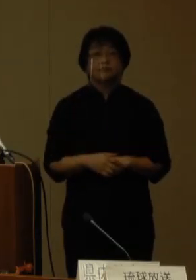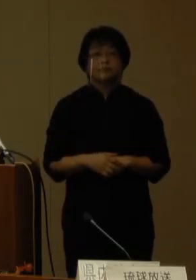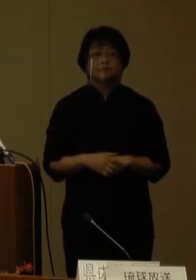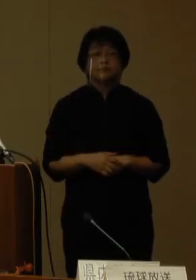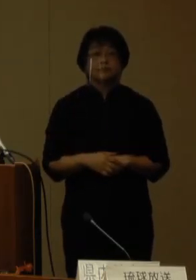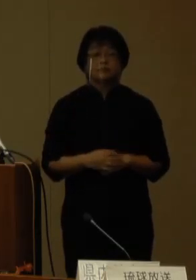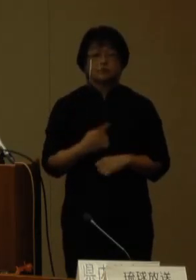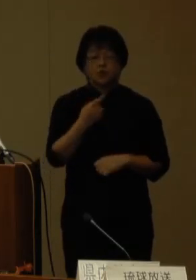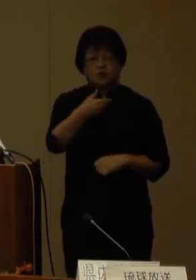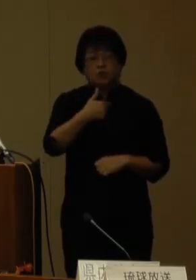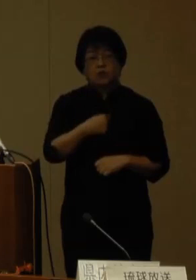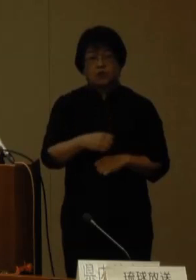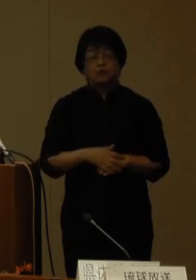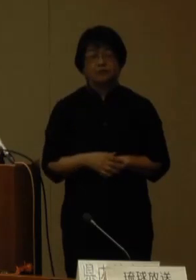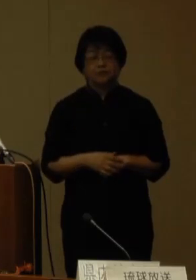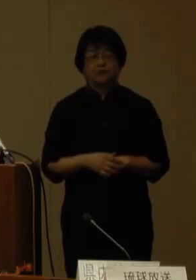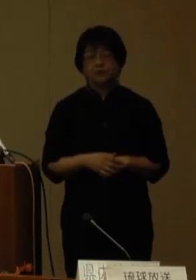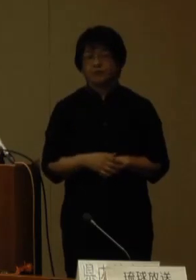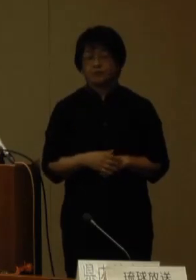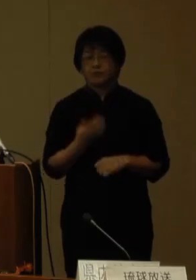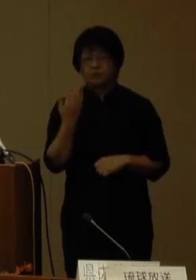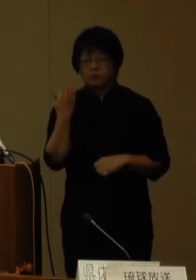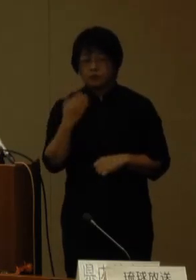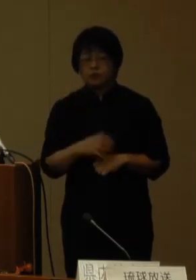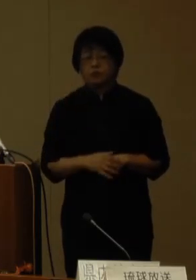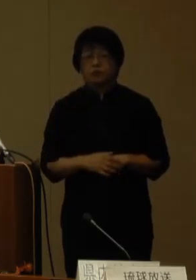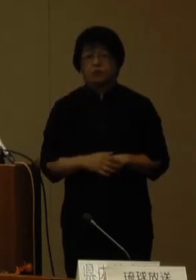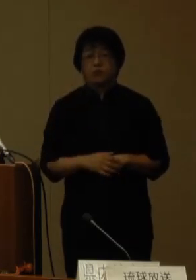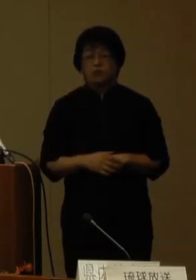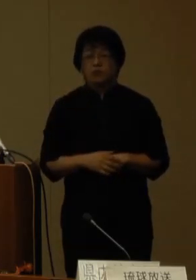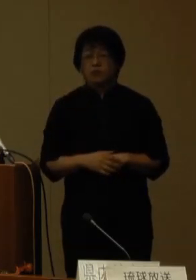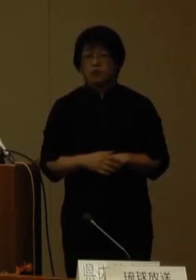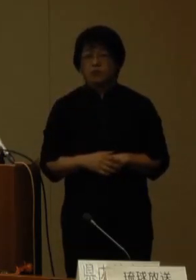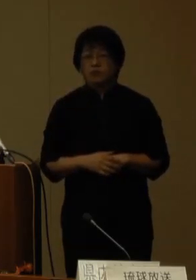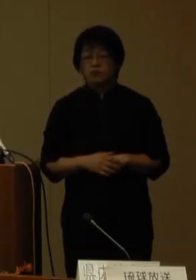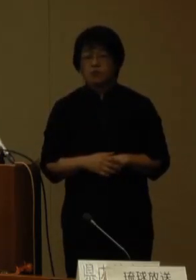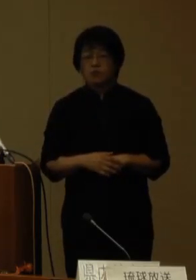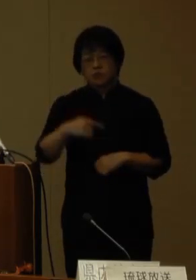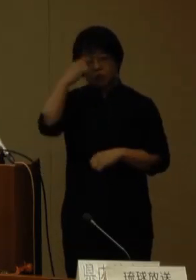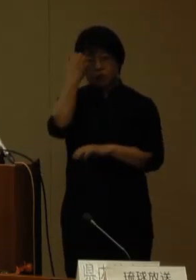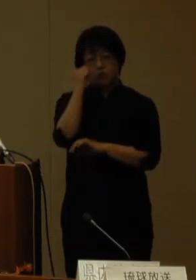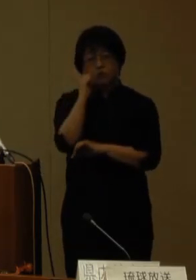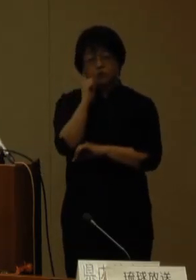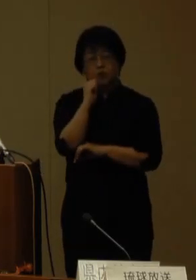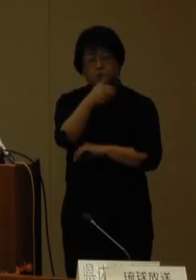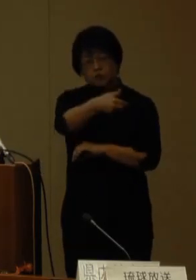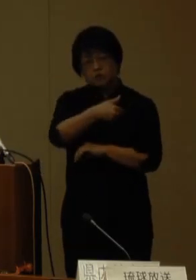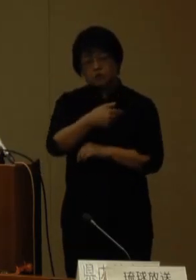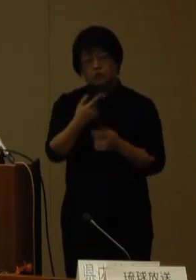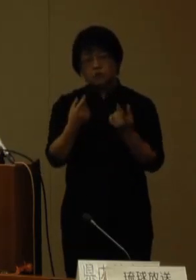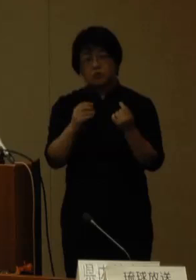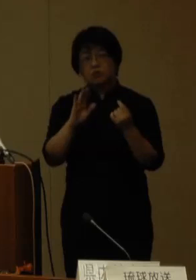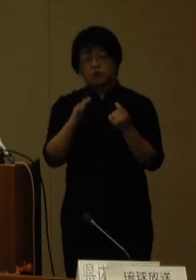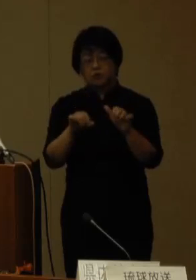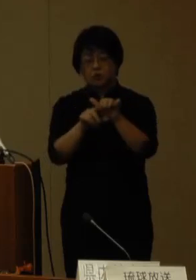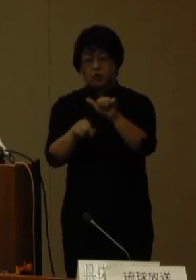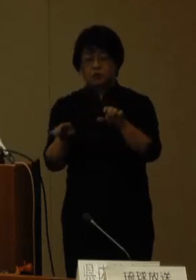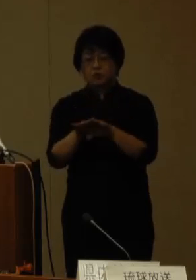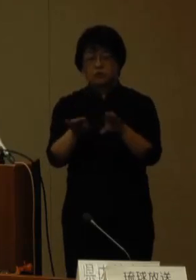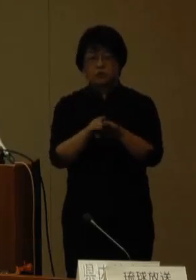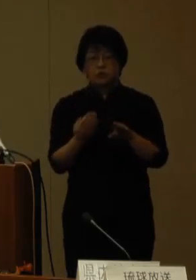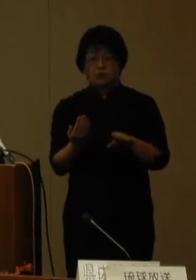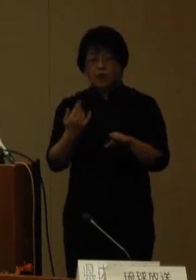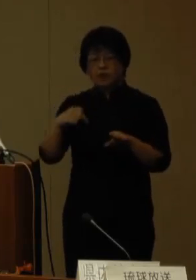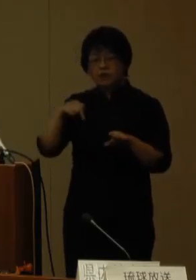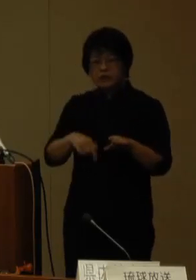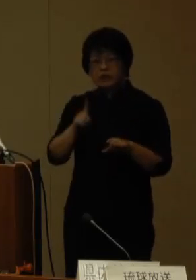すみません、もう一点聞かせてください。先ほどの新報さんだったかの質問で、まあ、ゴールデンウィーク前に1回、